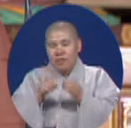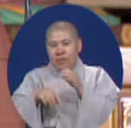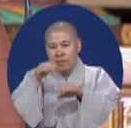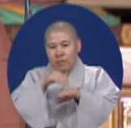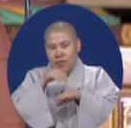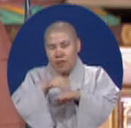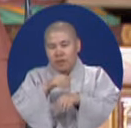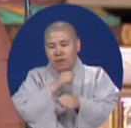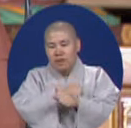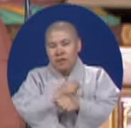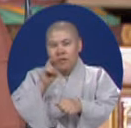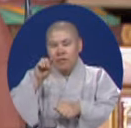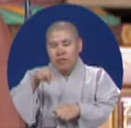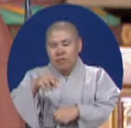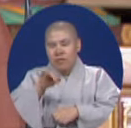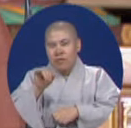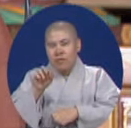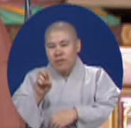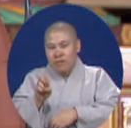이제 마지막에 무심